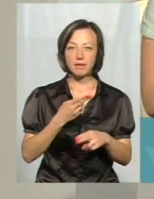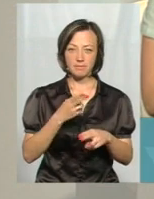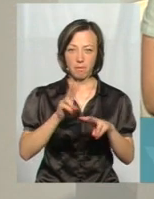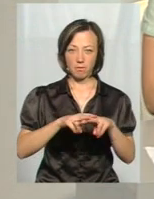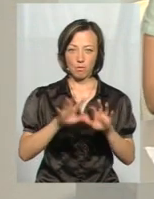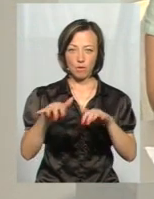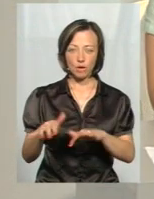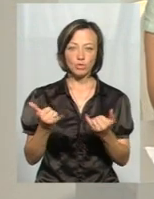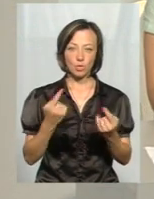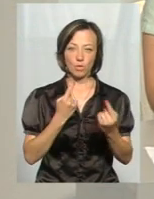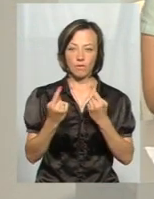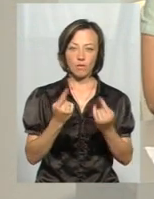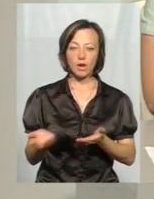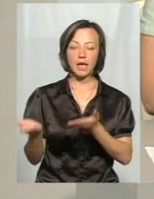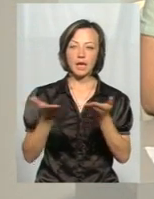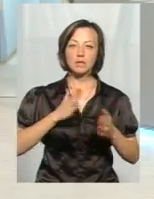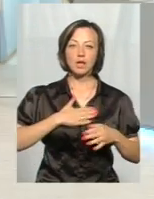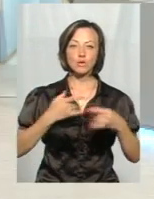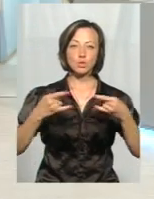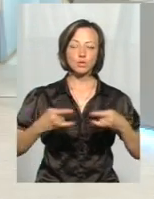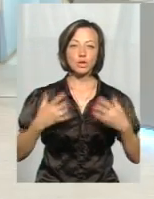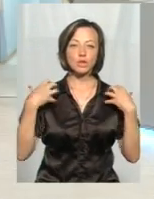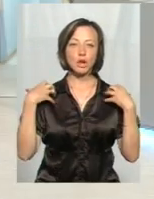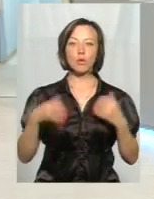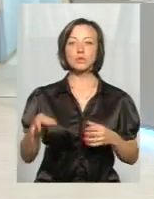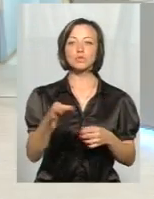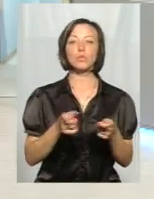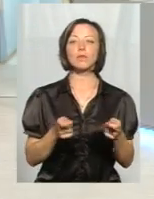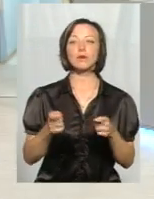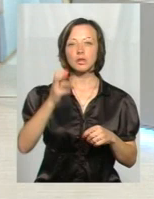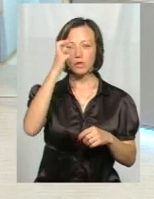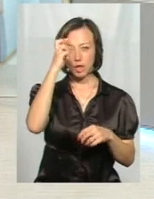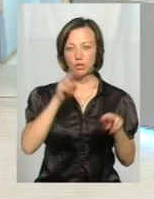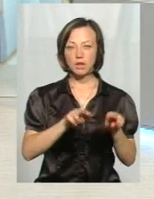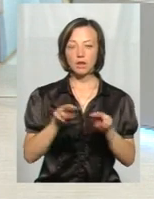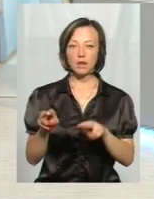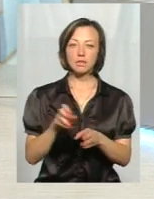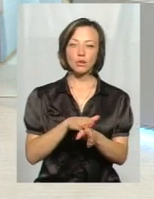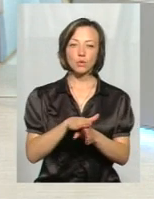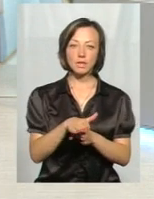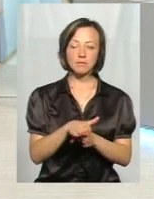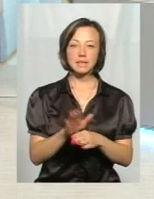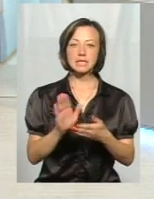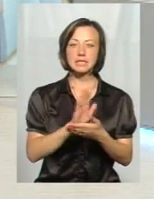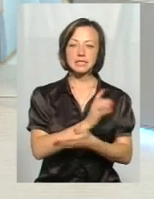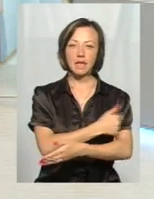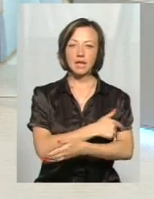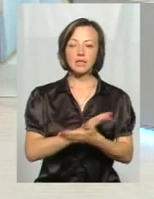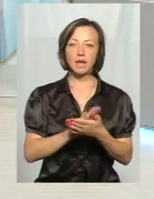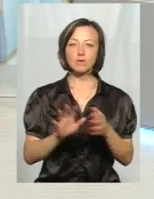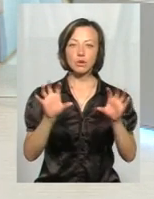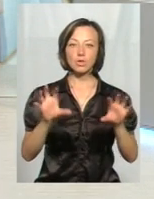про це говоримо сьогодні. Гість нашої студії сьогодні – начальник обласного управління Держнагляду за дотриманням санітарного